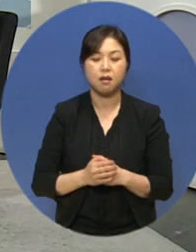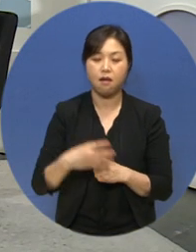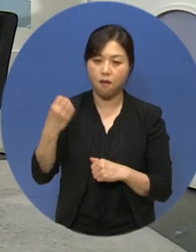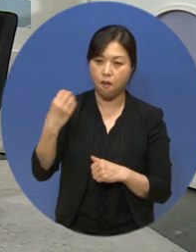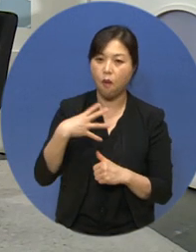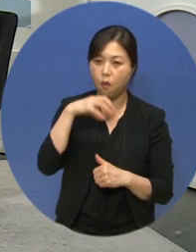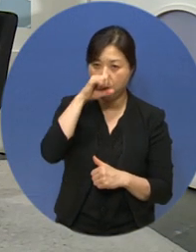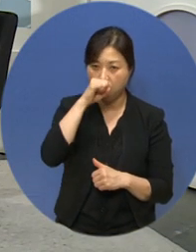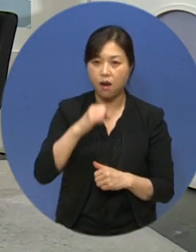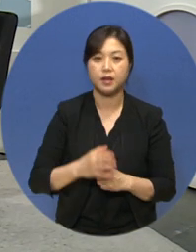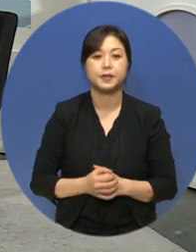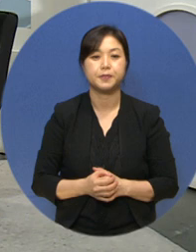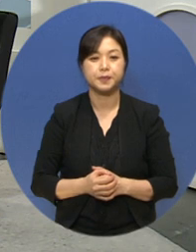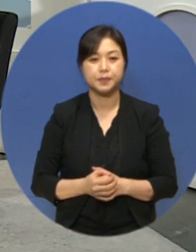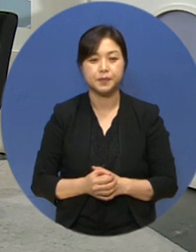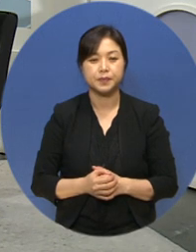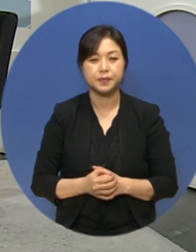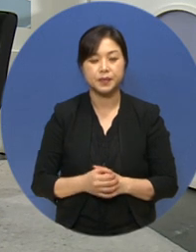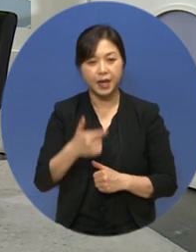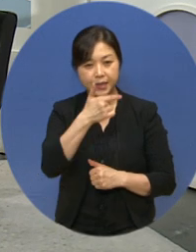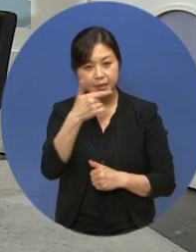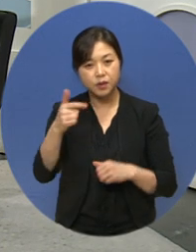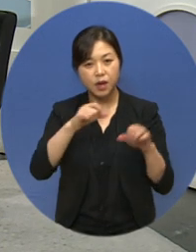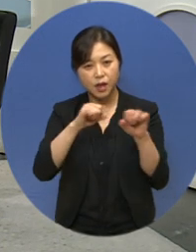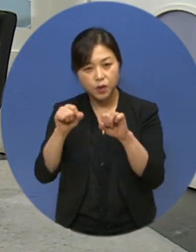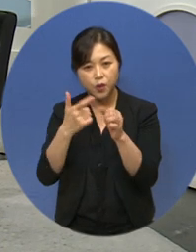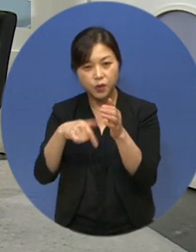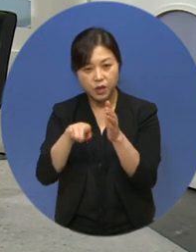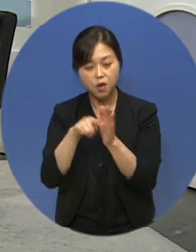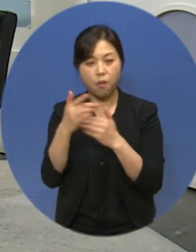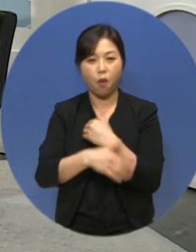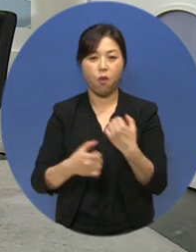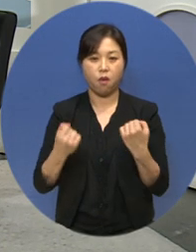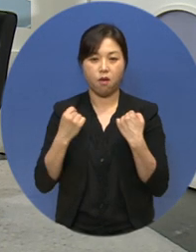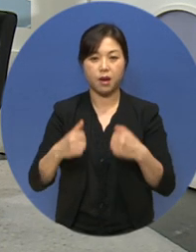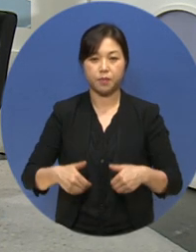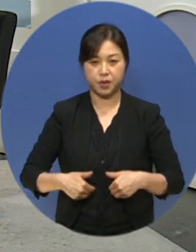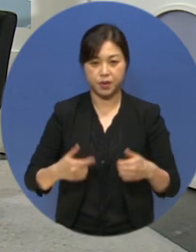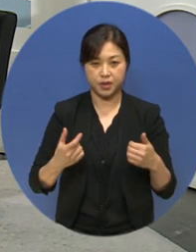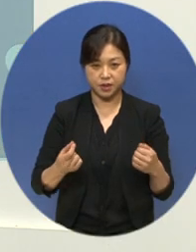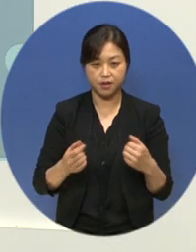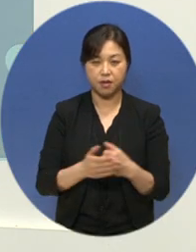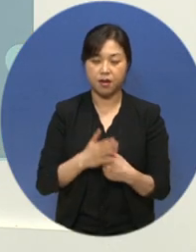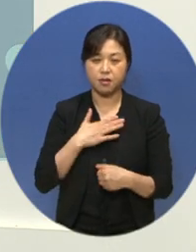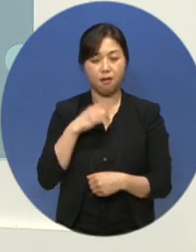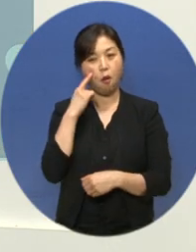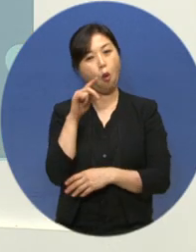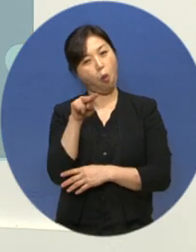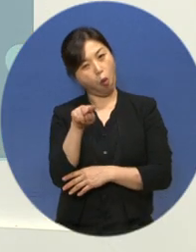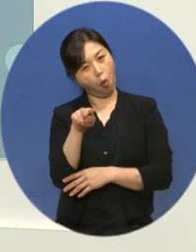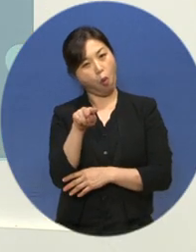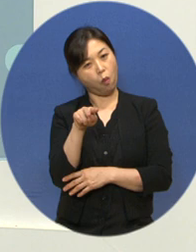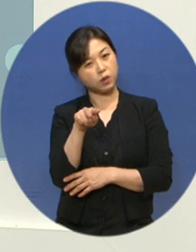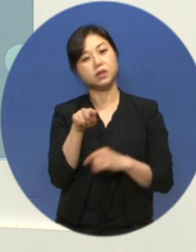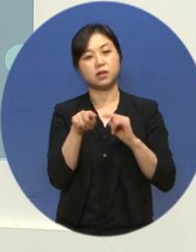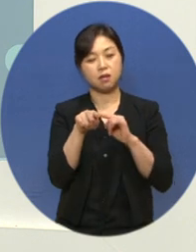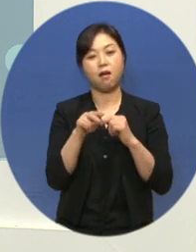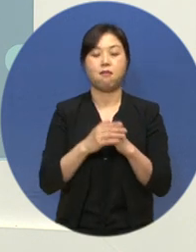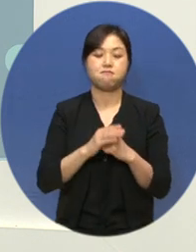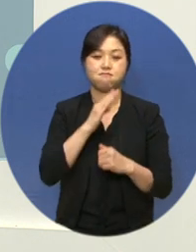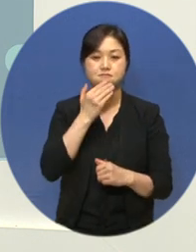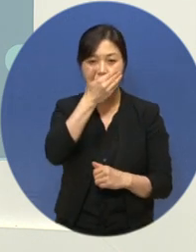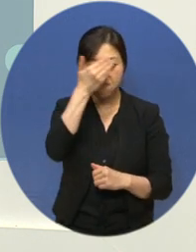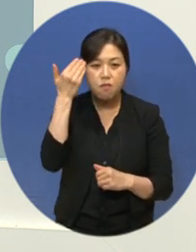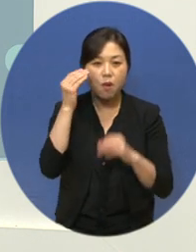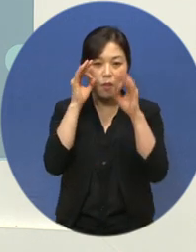말씀입니다 l 큰일을 하려면 은 건강해야 잖아요 4 제가 지금 답변이 까 굉장히